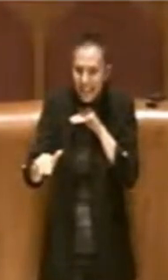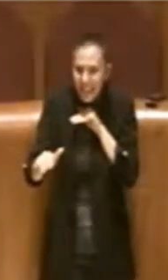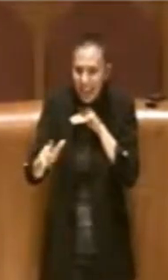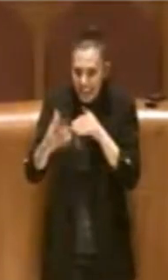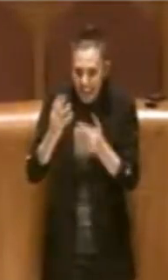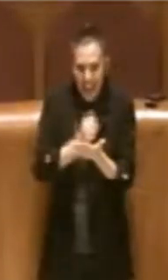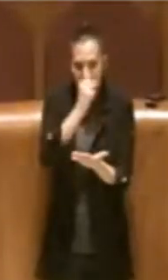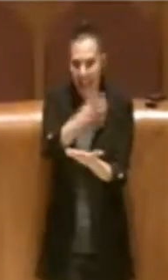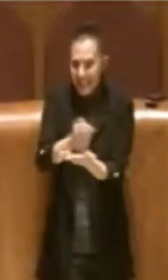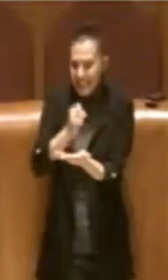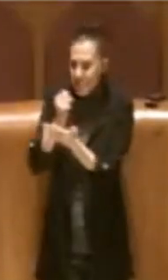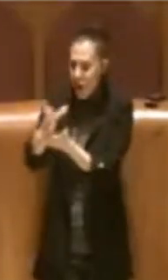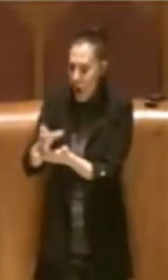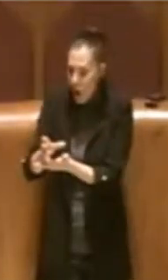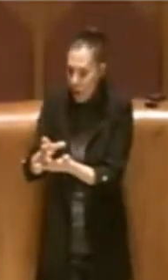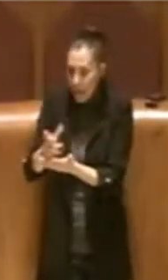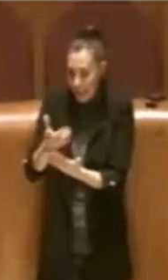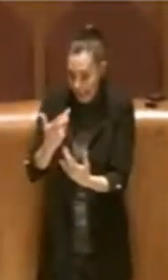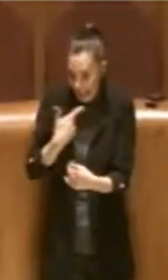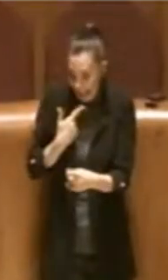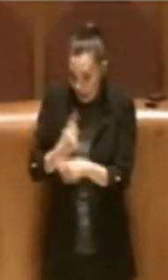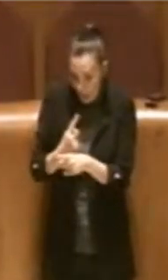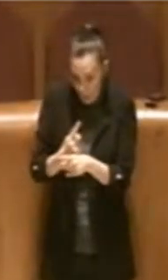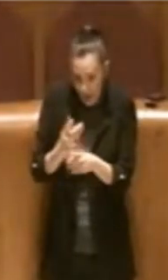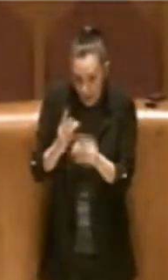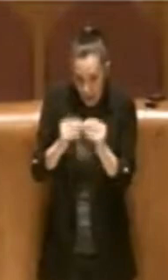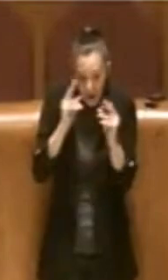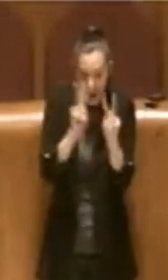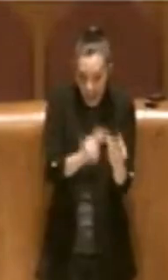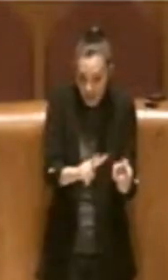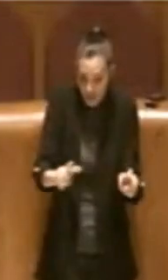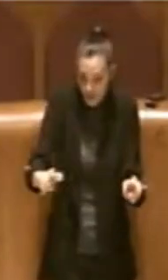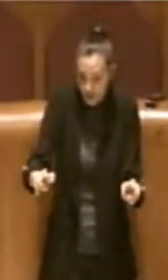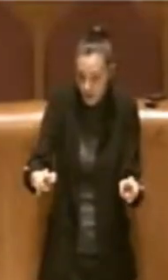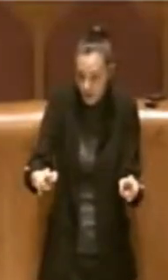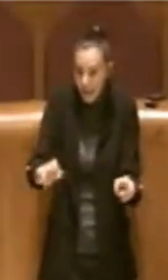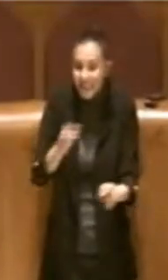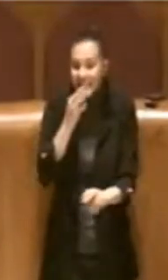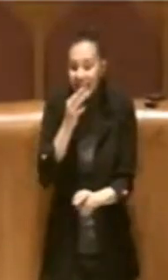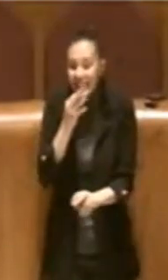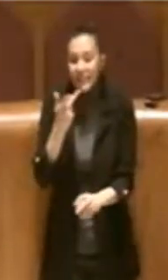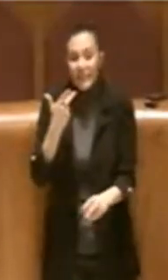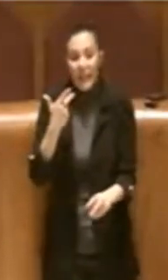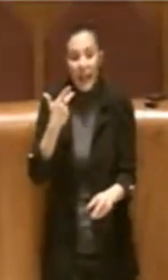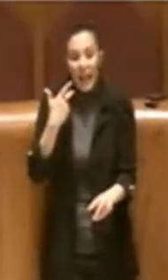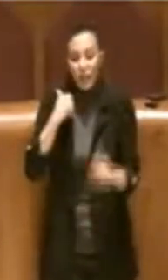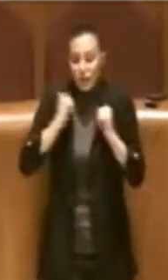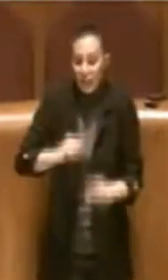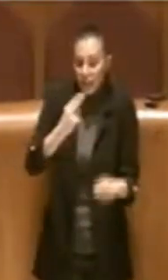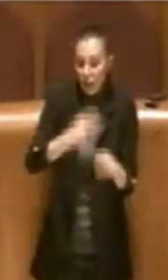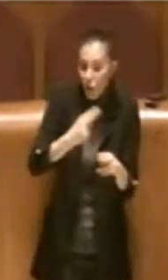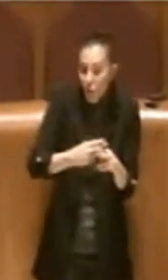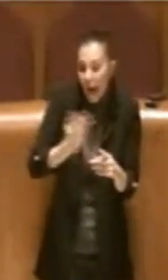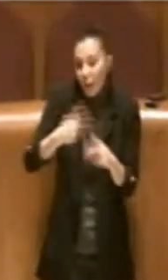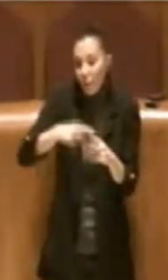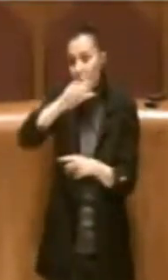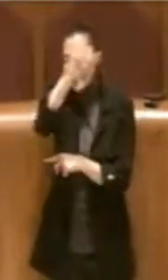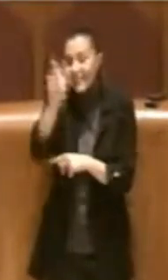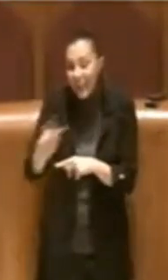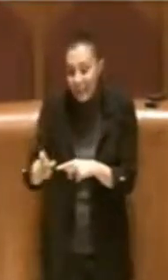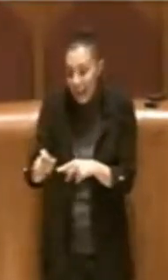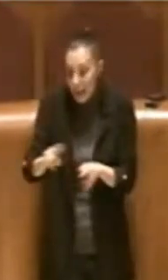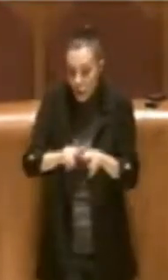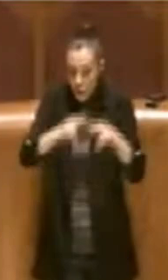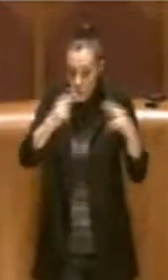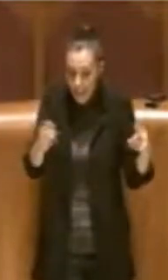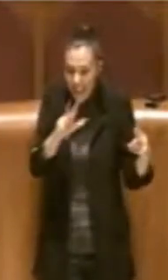degli espropri che andremo ad accertare. Quindi i romani e gli italiani scopriranno che effettivamente il debito